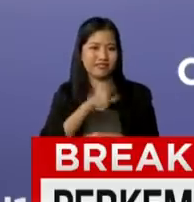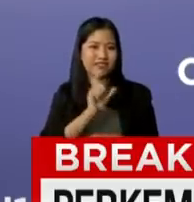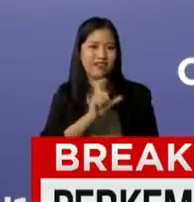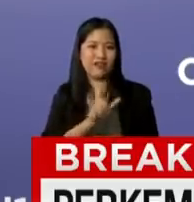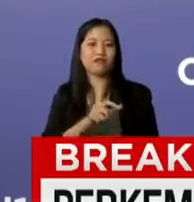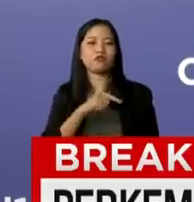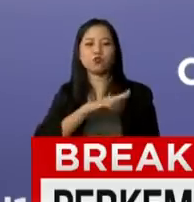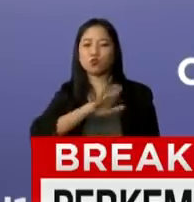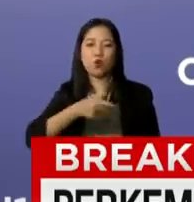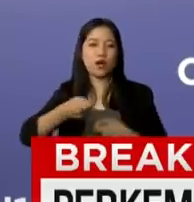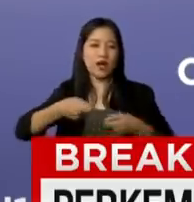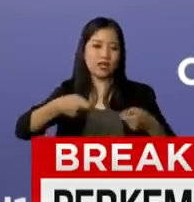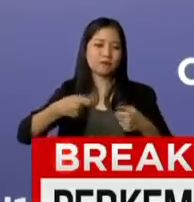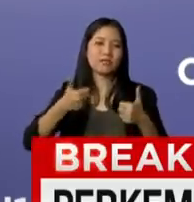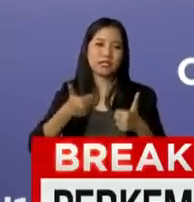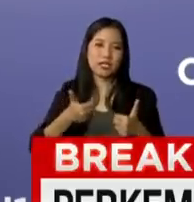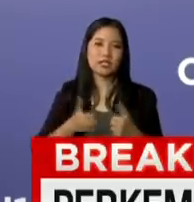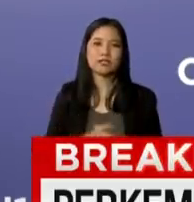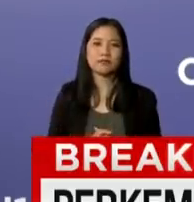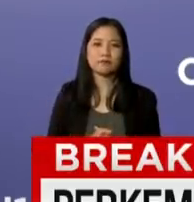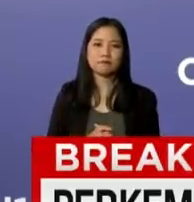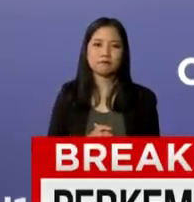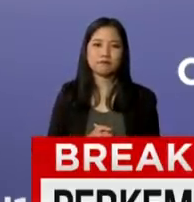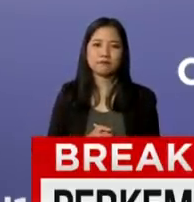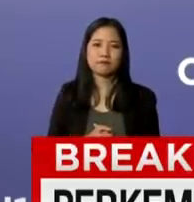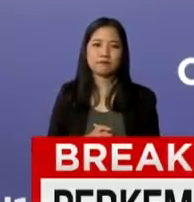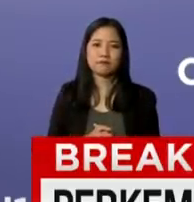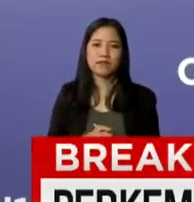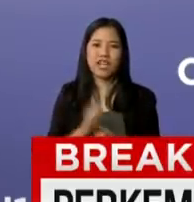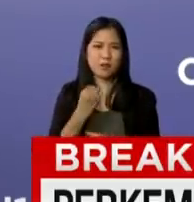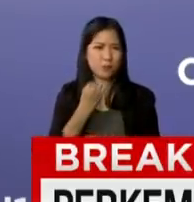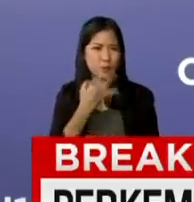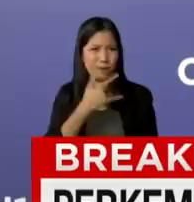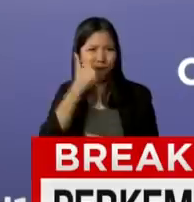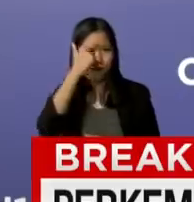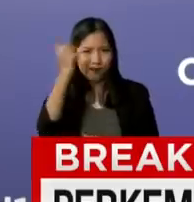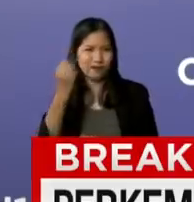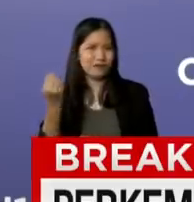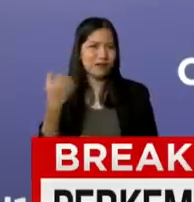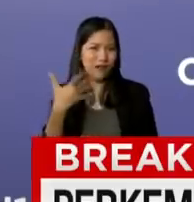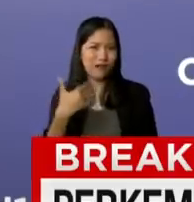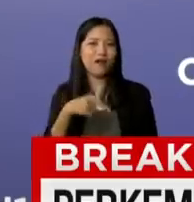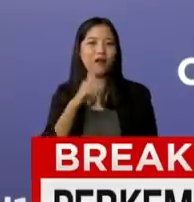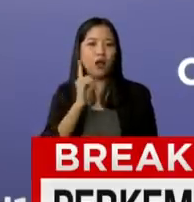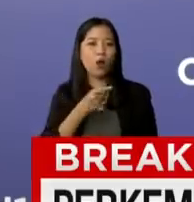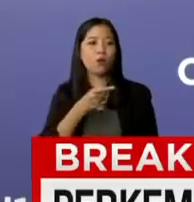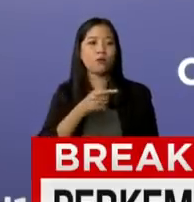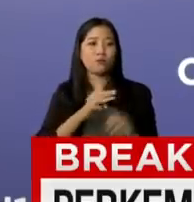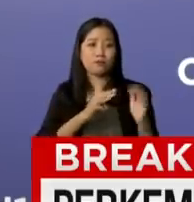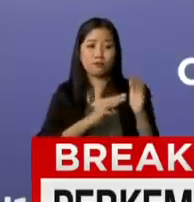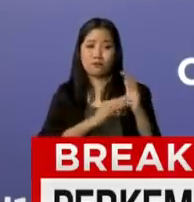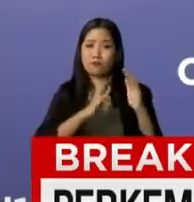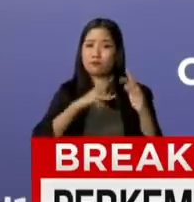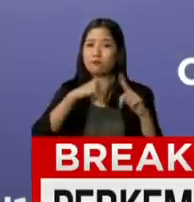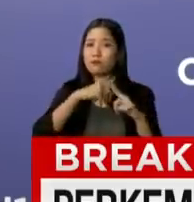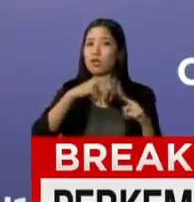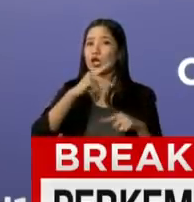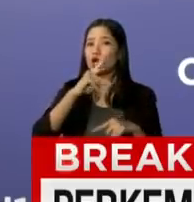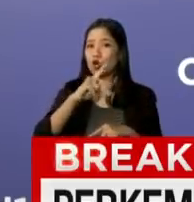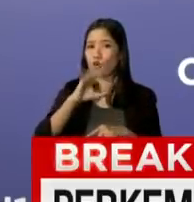mengendalikan semuanya Hai beberapa ahli mengatakan bahwa micro troubled